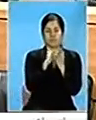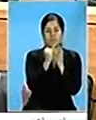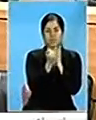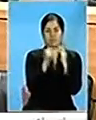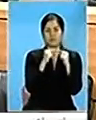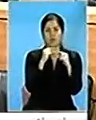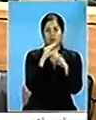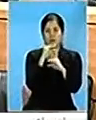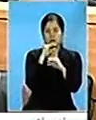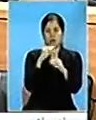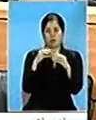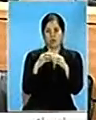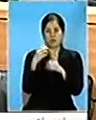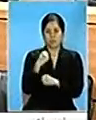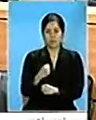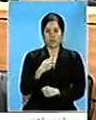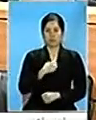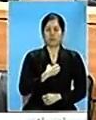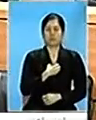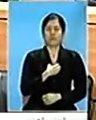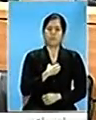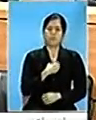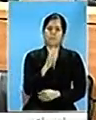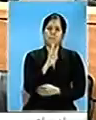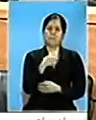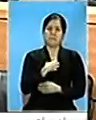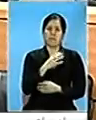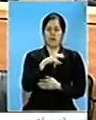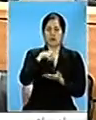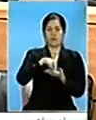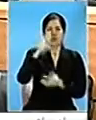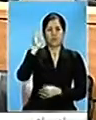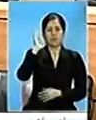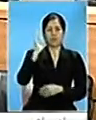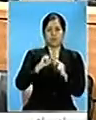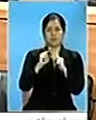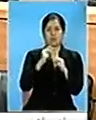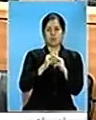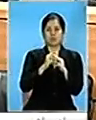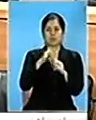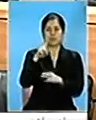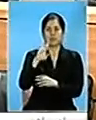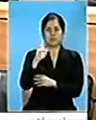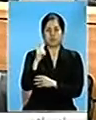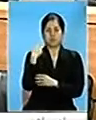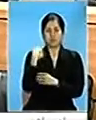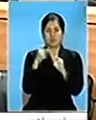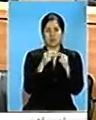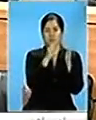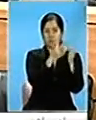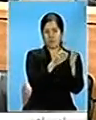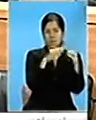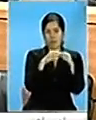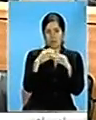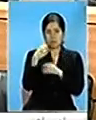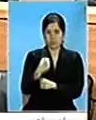าธิปัตย์ความจริงก็ไม่อยากลุกขึ้นมาประท้วงแต่ว่าบังเอิญท่านพิเชษฐ์ได้พาดพิงพรรคประชาธิปัตย์นะครับว่าพรร